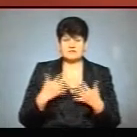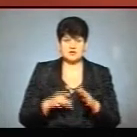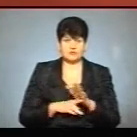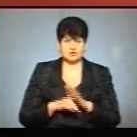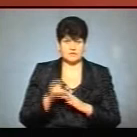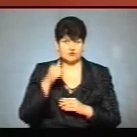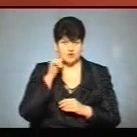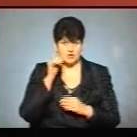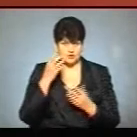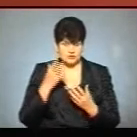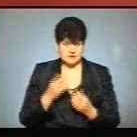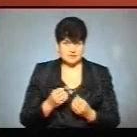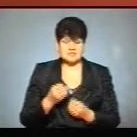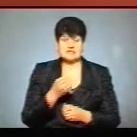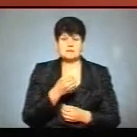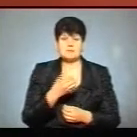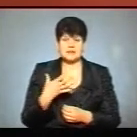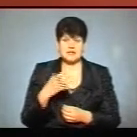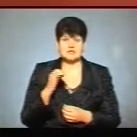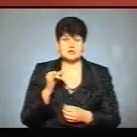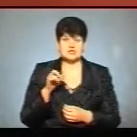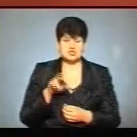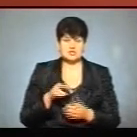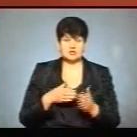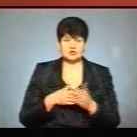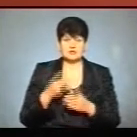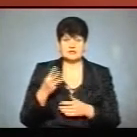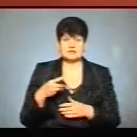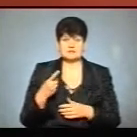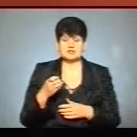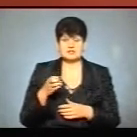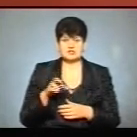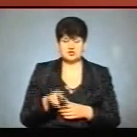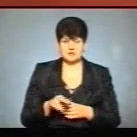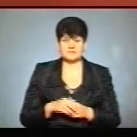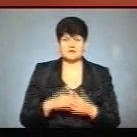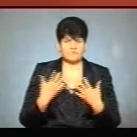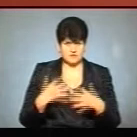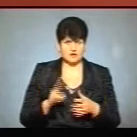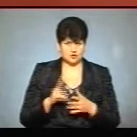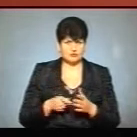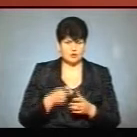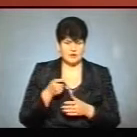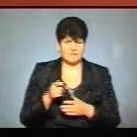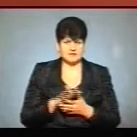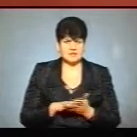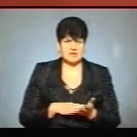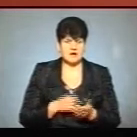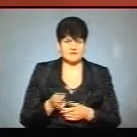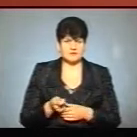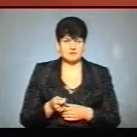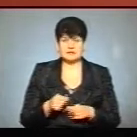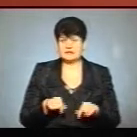з вчорашнього дня? Чи 15 січня по 31 січня. Чи вже хтось подав свою заявку, чи відомо вам?